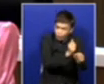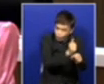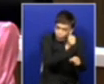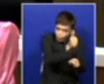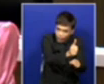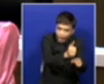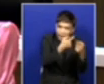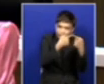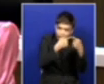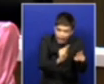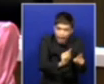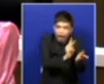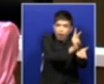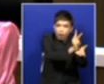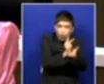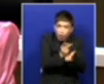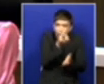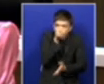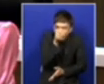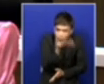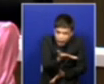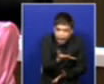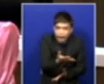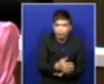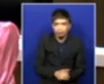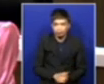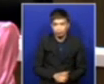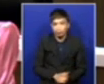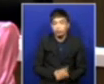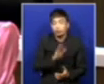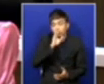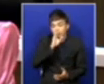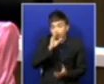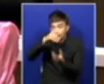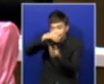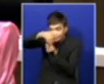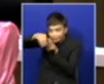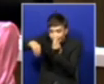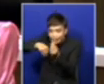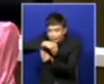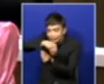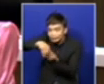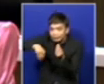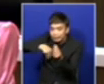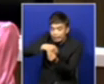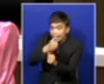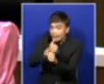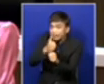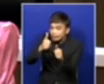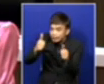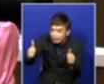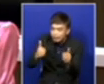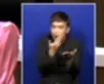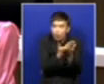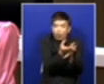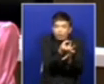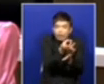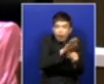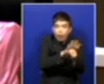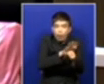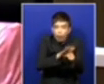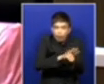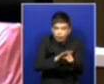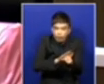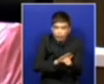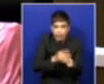อเวอร์คือถ้าท่านทำเศรษฐกิจดีท่านไม่ต้องกู้ถึง1ล้านล้านหรอกกู้ 200,000 ล้านก็เหลือแหล่แล้วแต่นี่